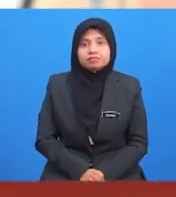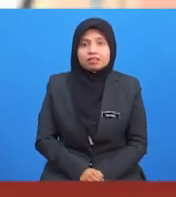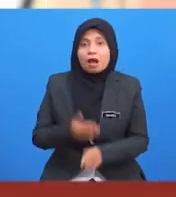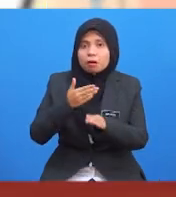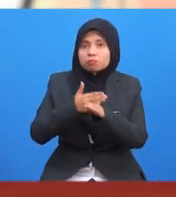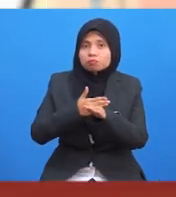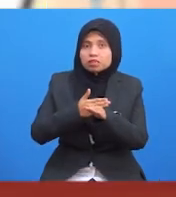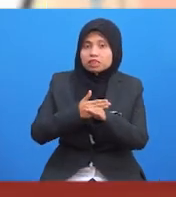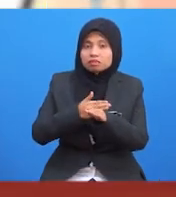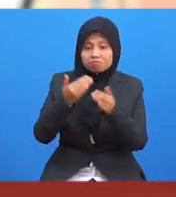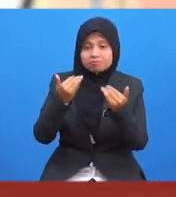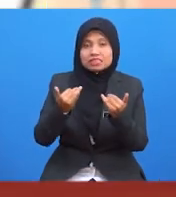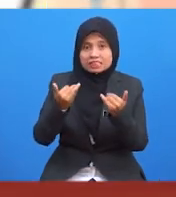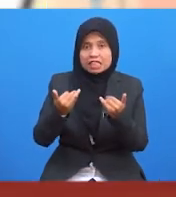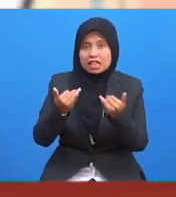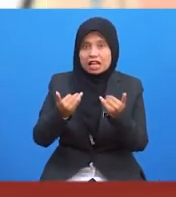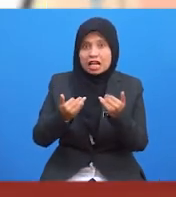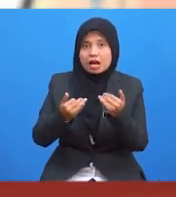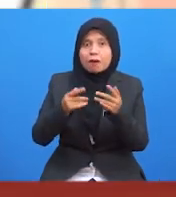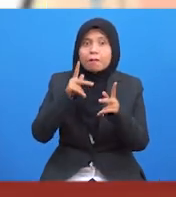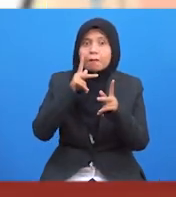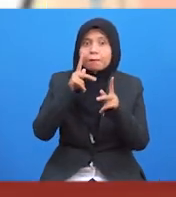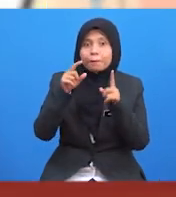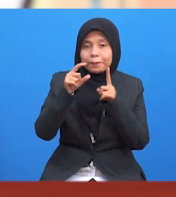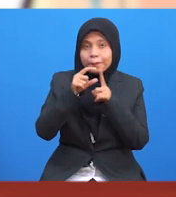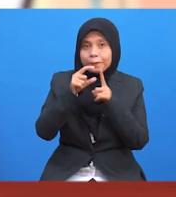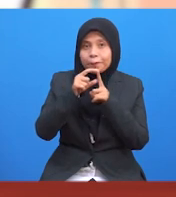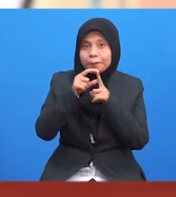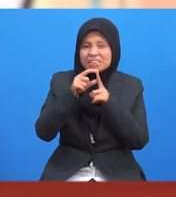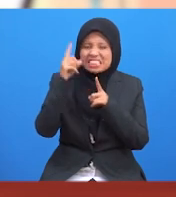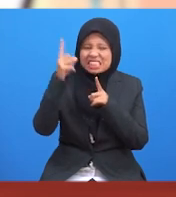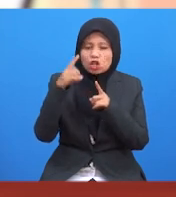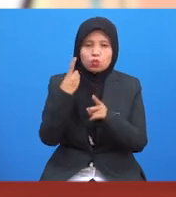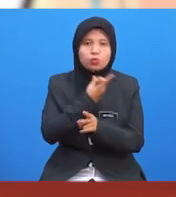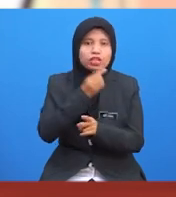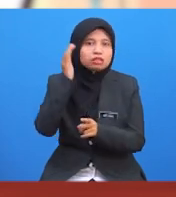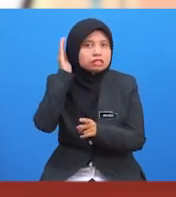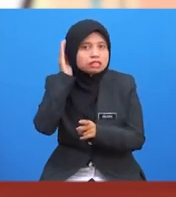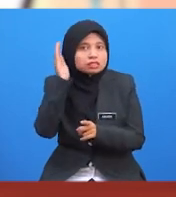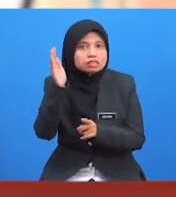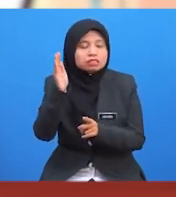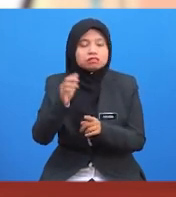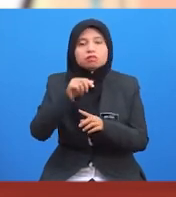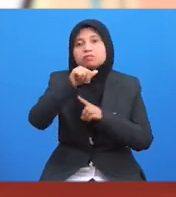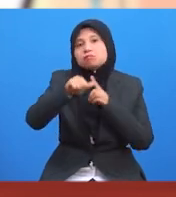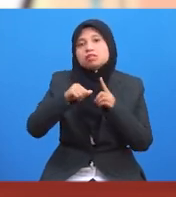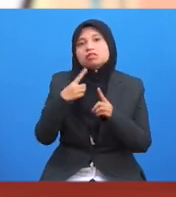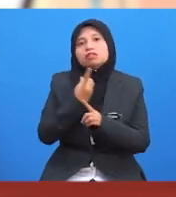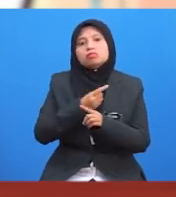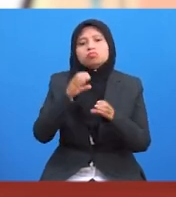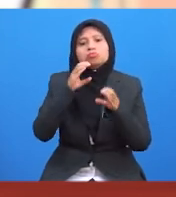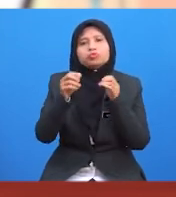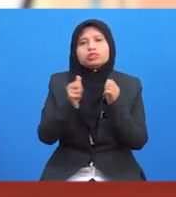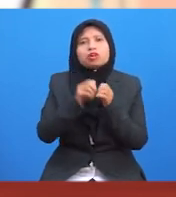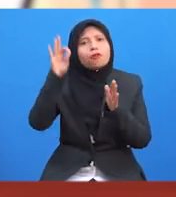Pada zaman sekarang, perkataan fotografi ini selalu sangat kita dengar dan apabila bercakap mengenai